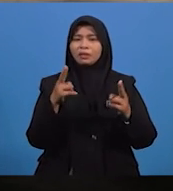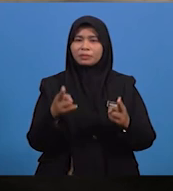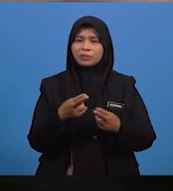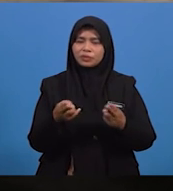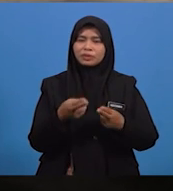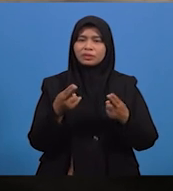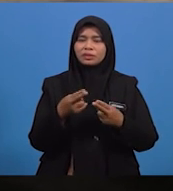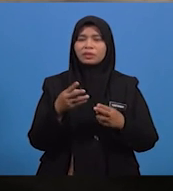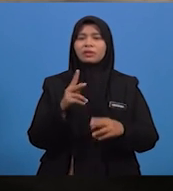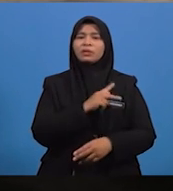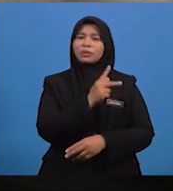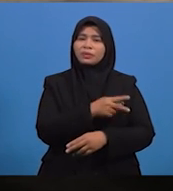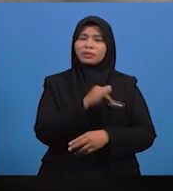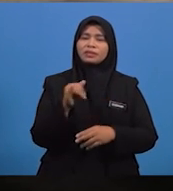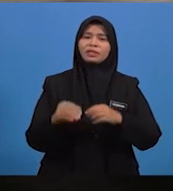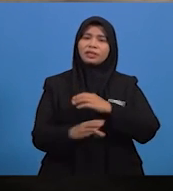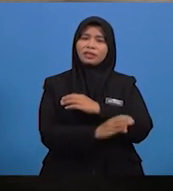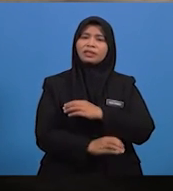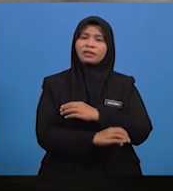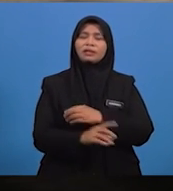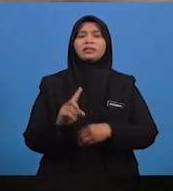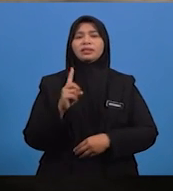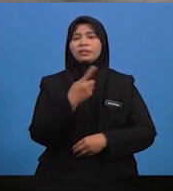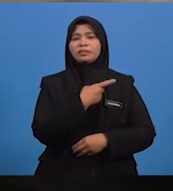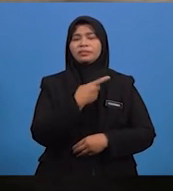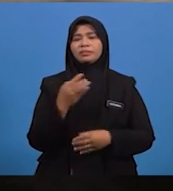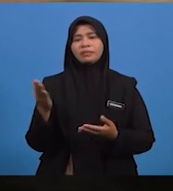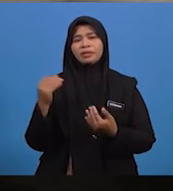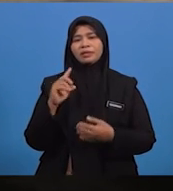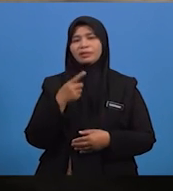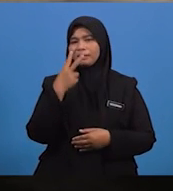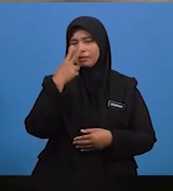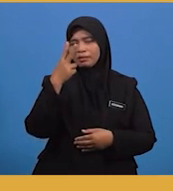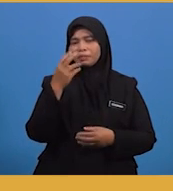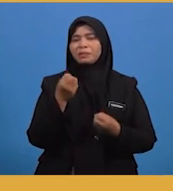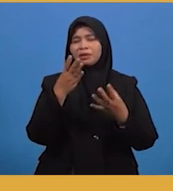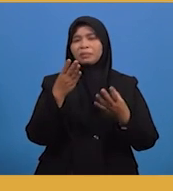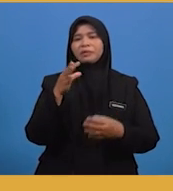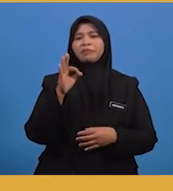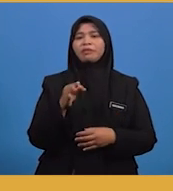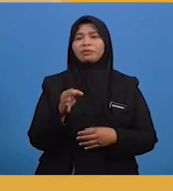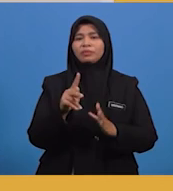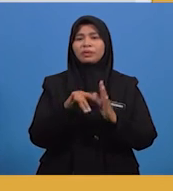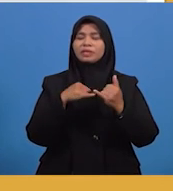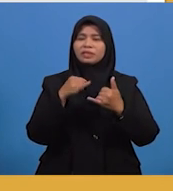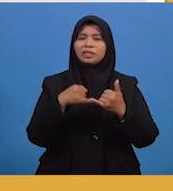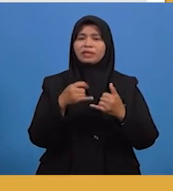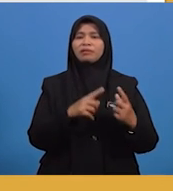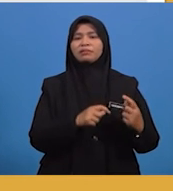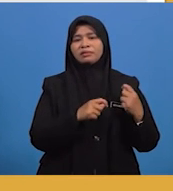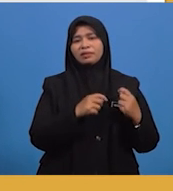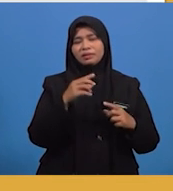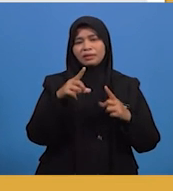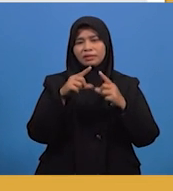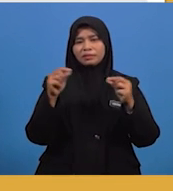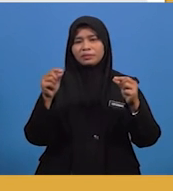ini? Mari kita lihat beberapa faktor kejayaan mereka. Ya,